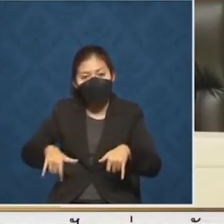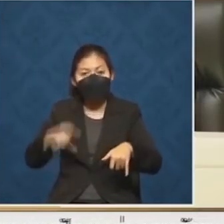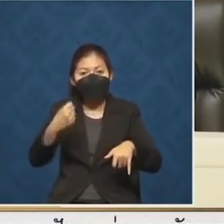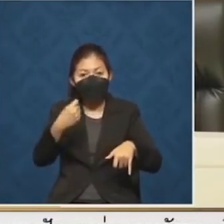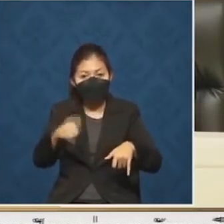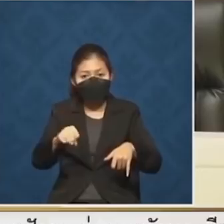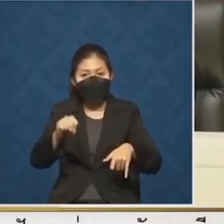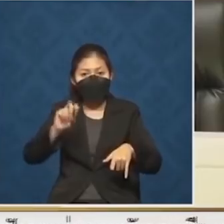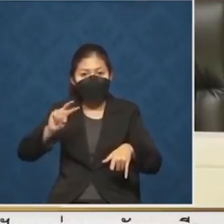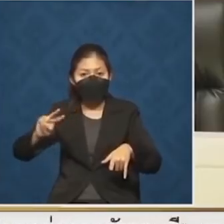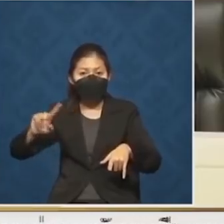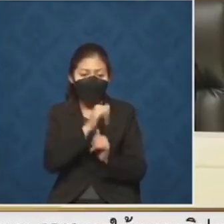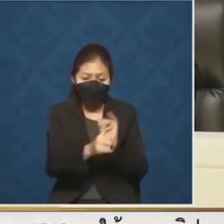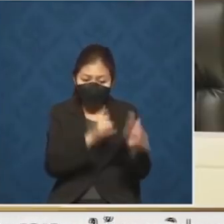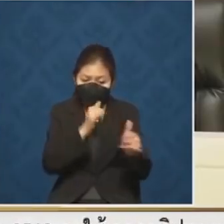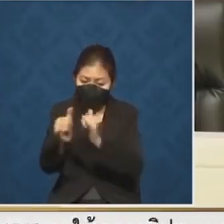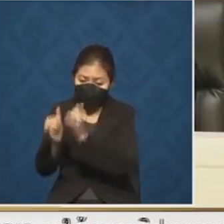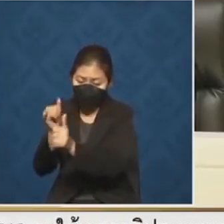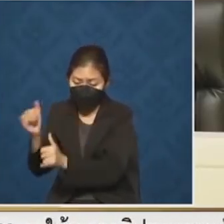12ล้านตัว